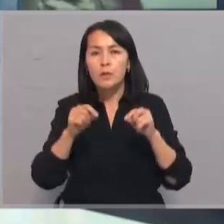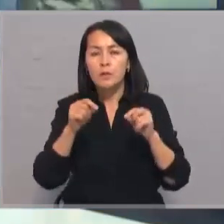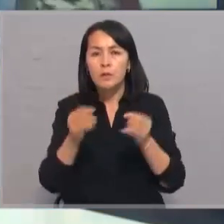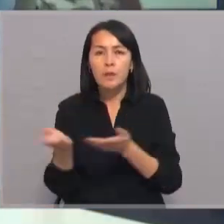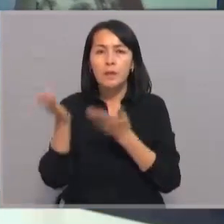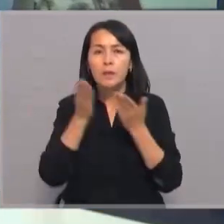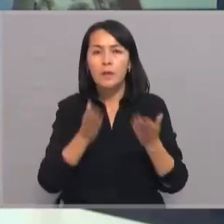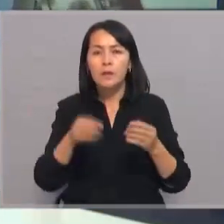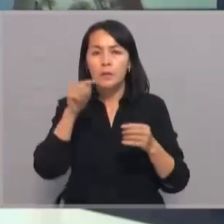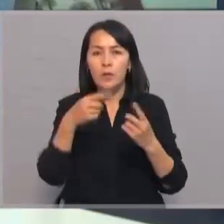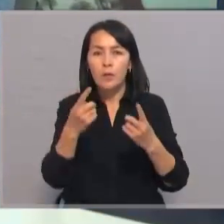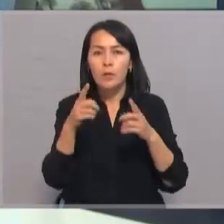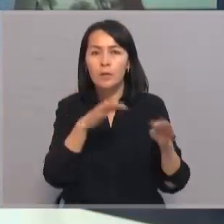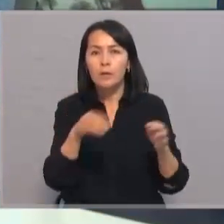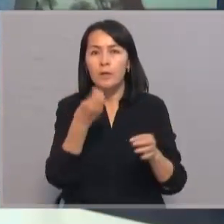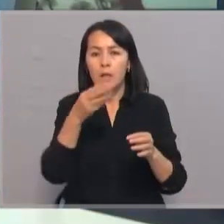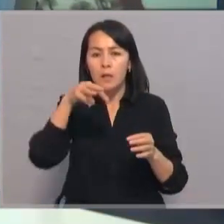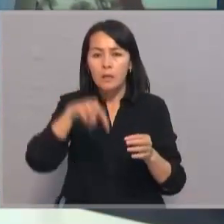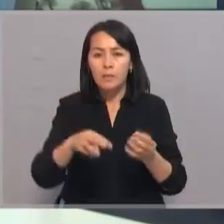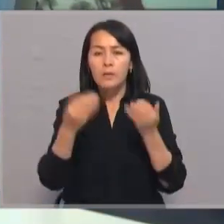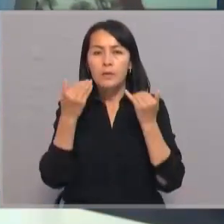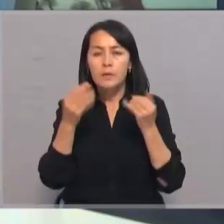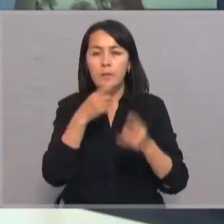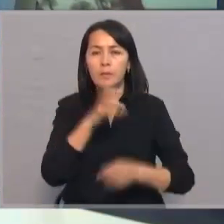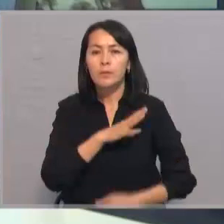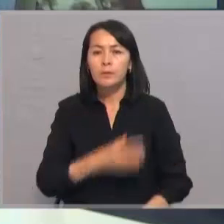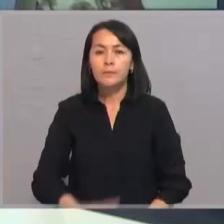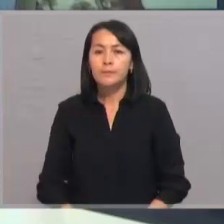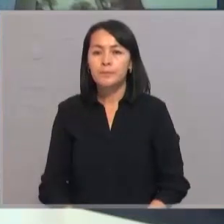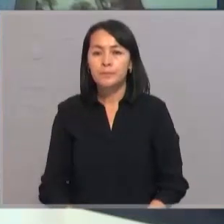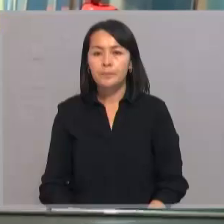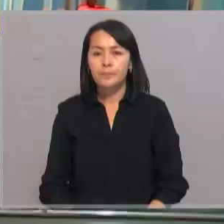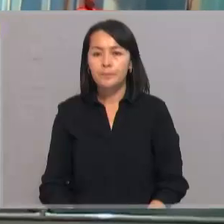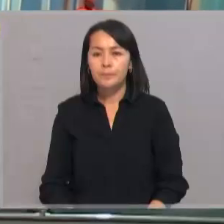беруге келген қоғам қайраткері Шалатай Мырзахметов осылай деді.